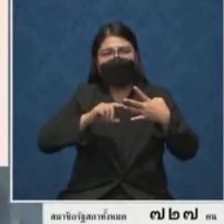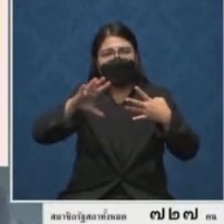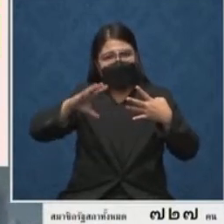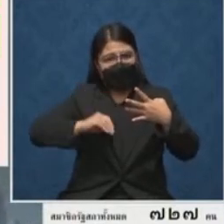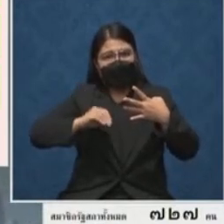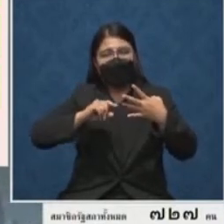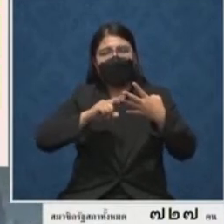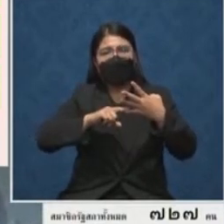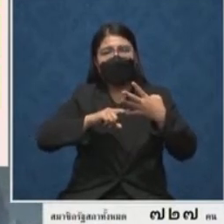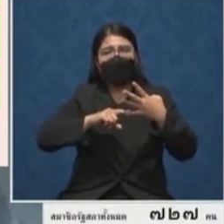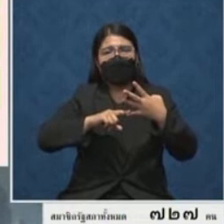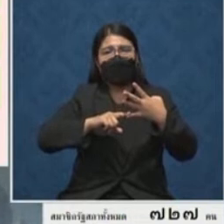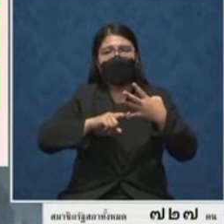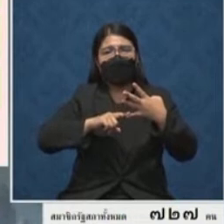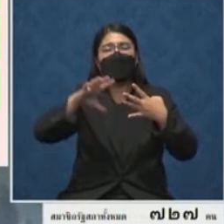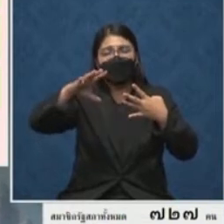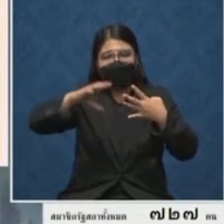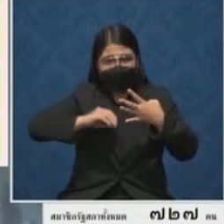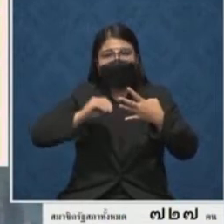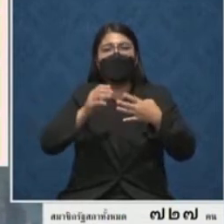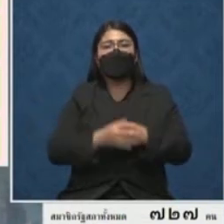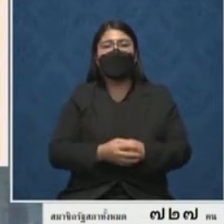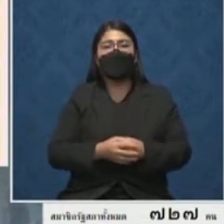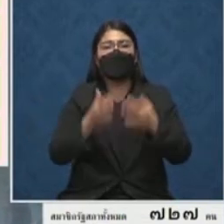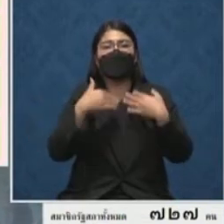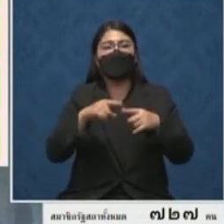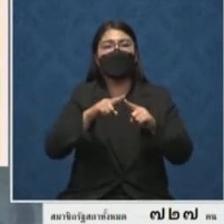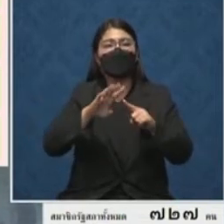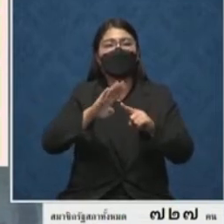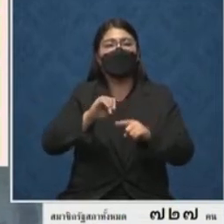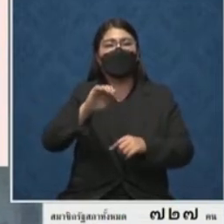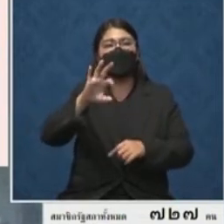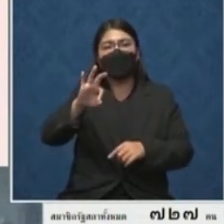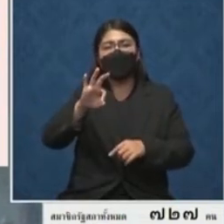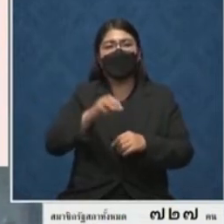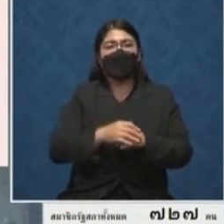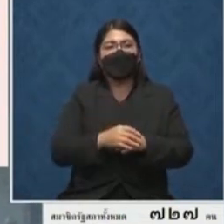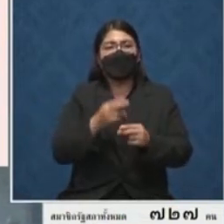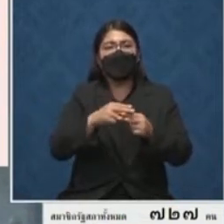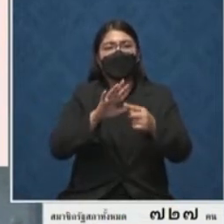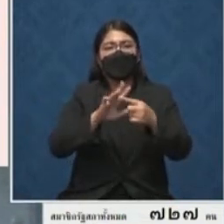หลักการและ4รับหลักการครับ 49นายเขตรัฐเหล่าธรรมทัศน